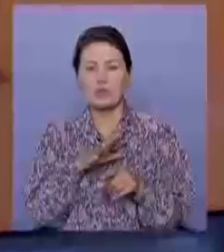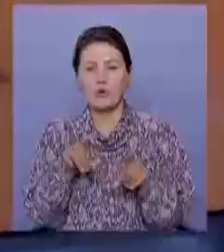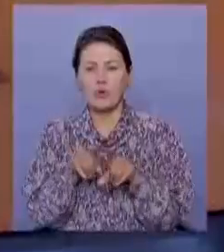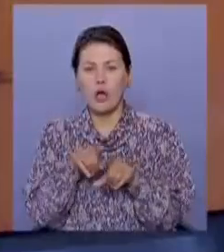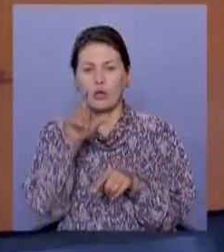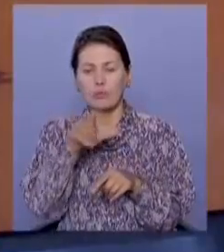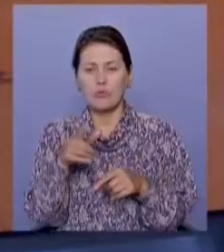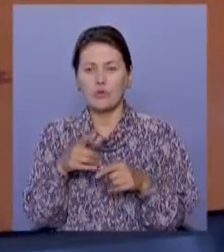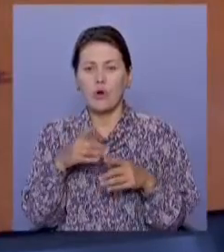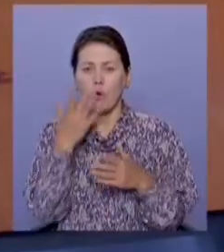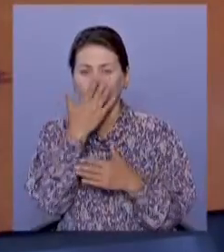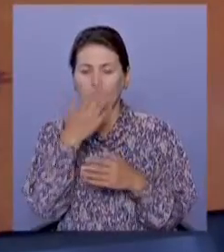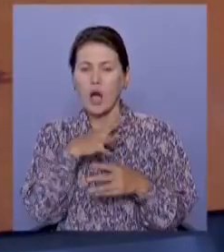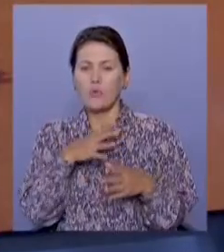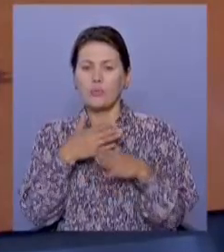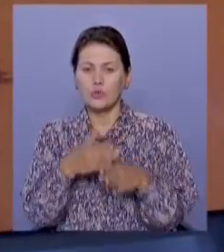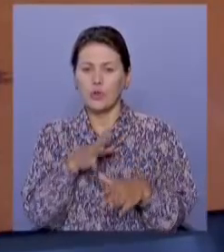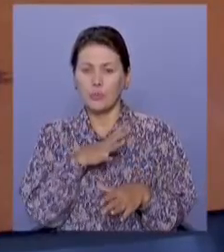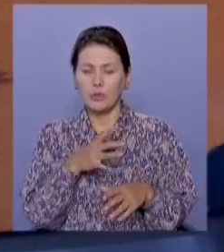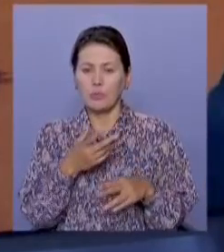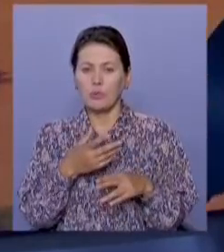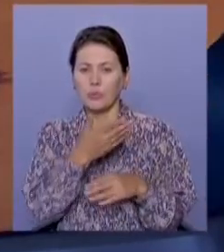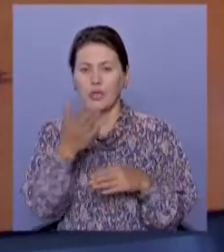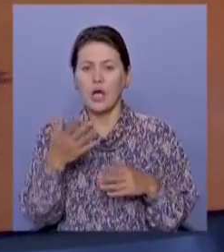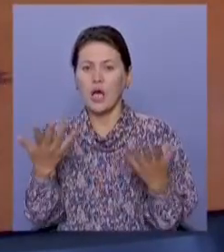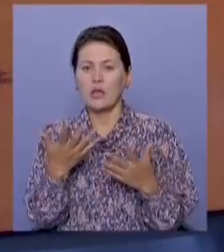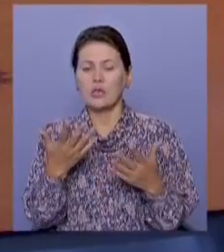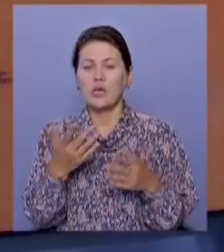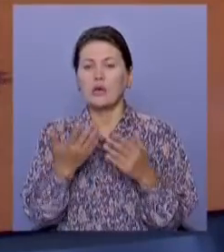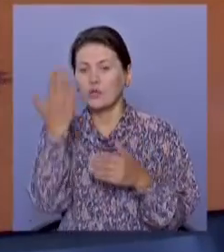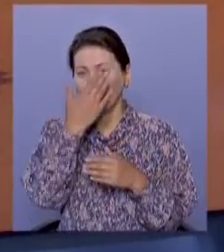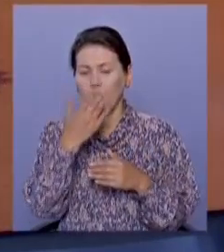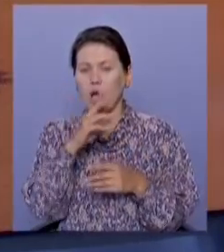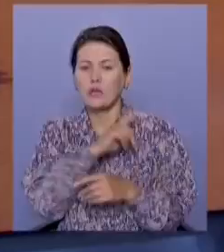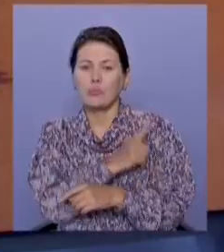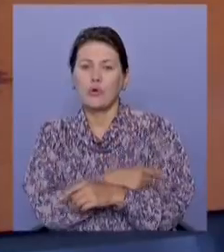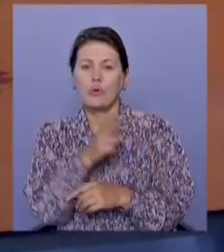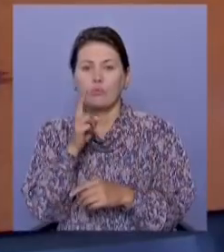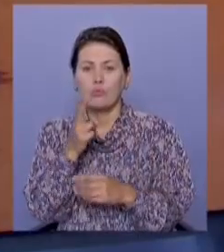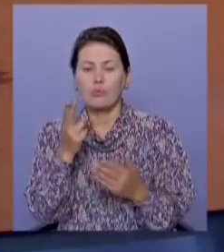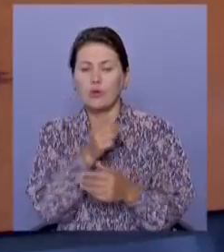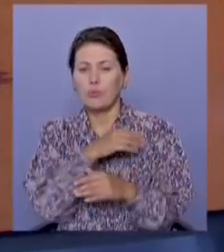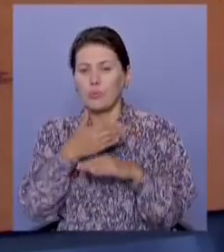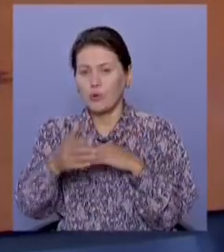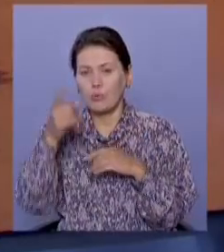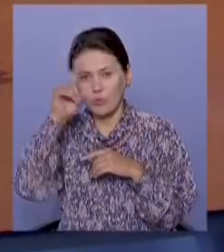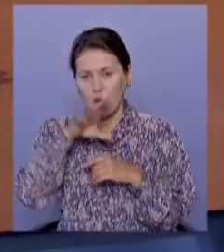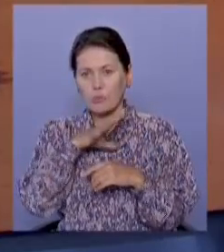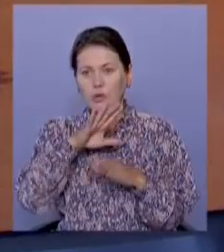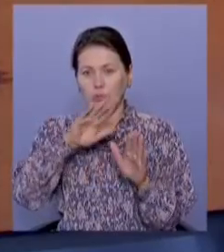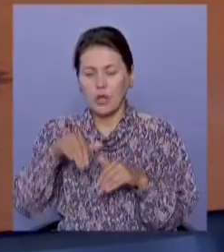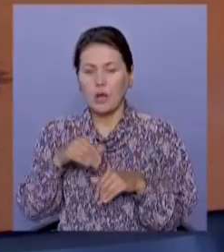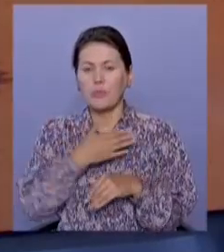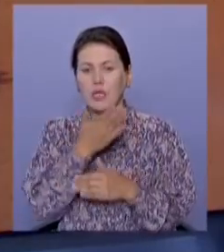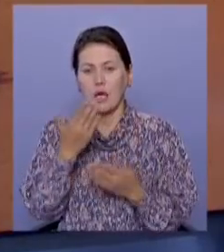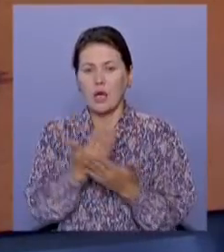кинематографистерге түрілім кезінде көмектесетін болады. Ал қай туындының шынында да кіл мықты атанғанын сіздер сәл кейінірек білетін боласыздар. Мендегі